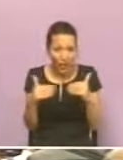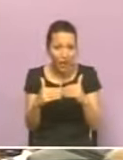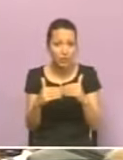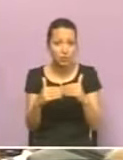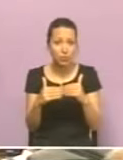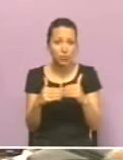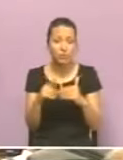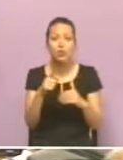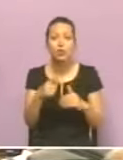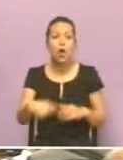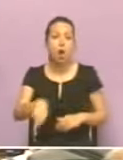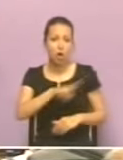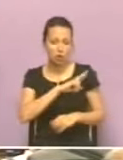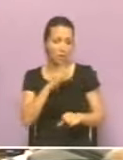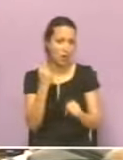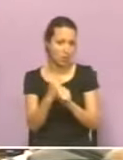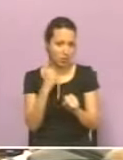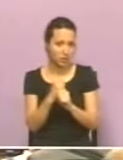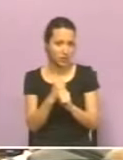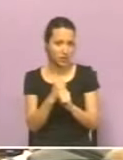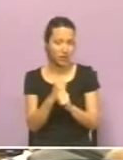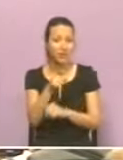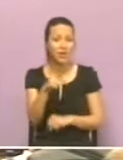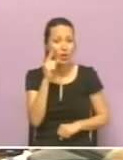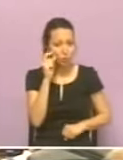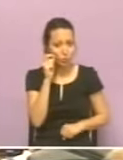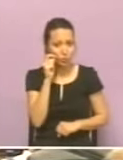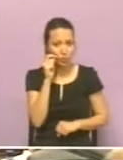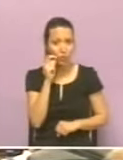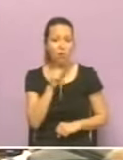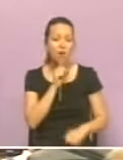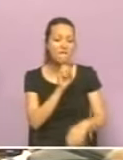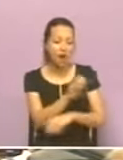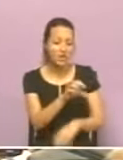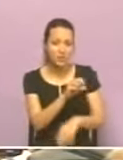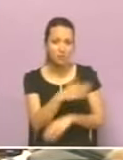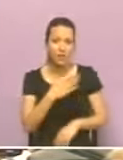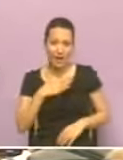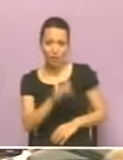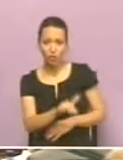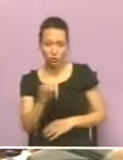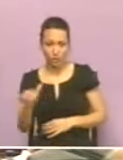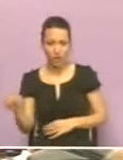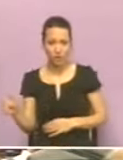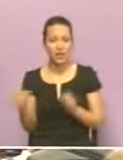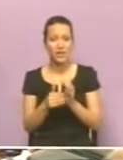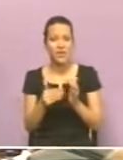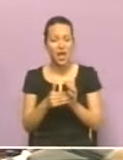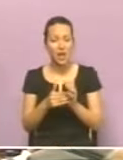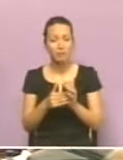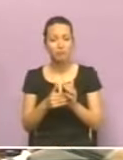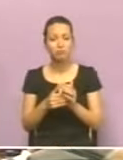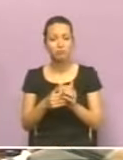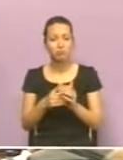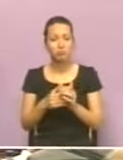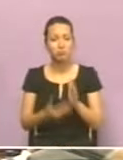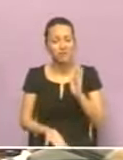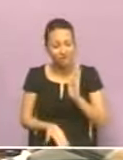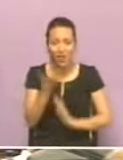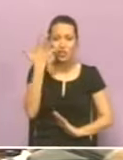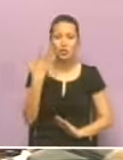da je to vrlo odgovoran posao i da ti ljudi koji vaspitaju našu decu treba da imaju višestruko veće plate, ali